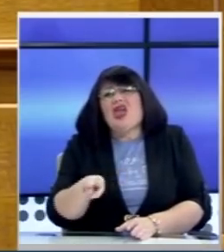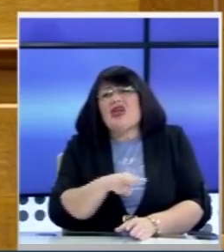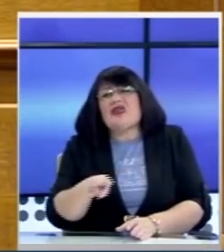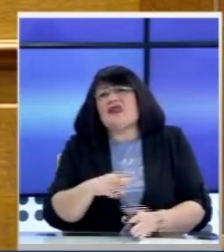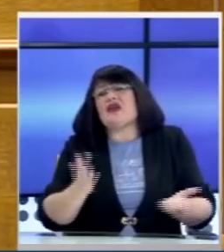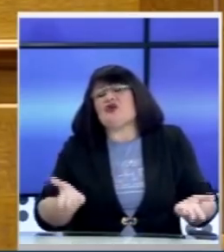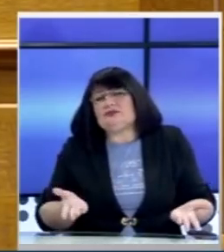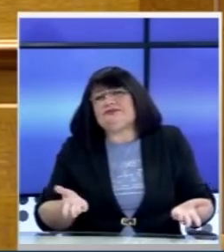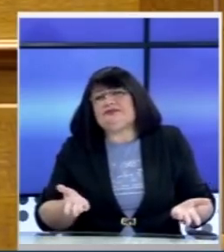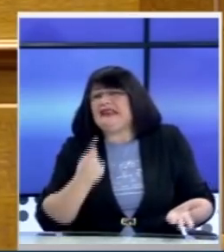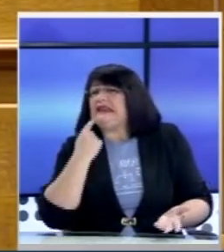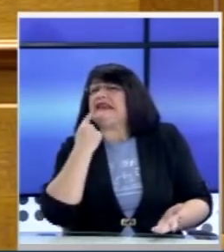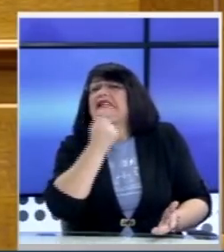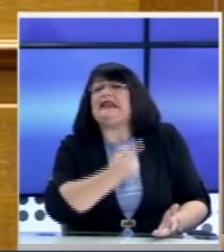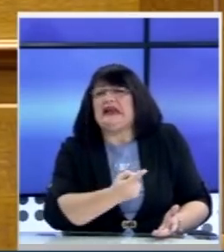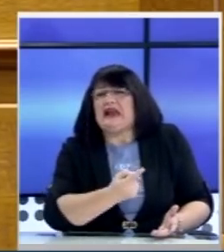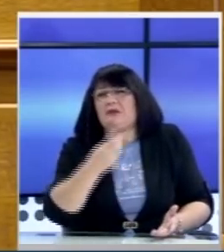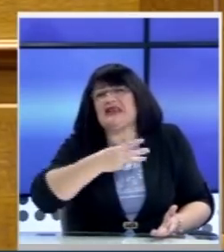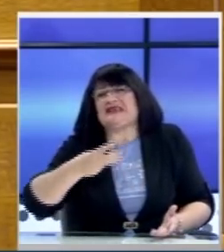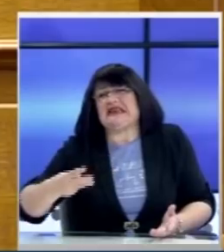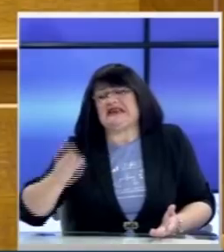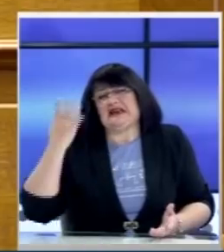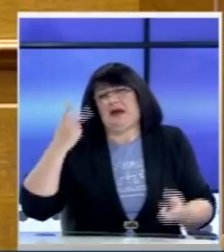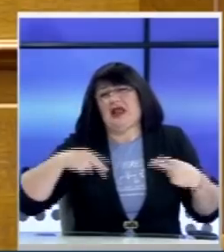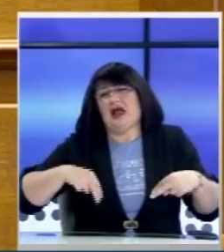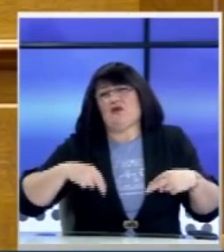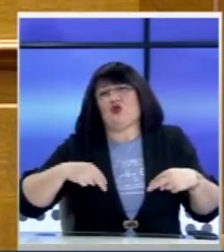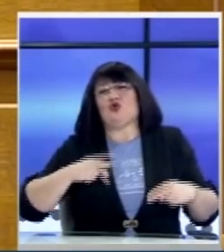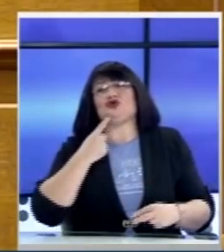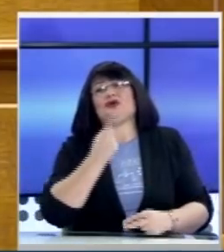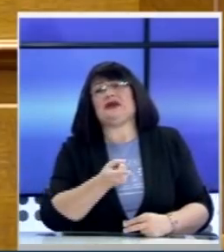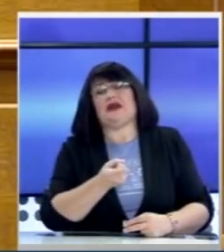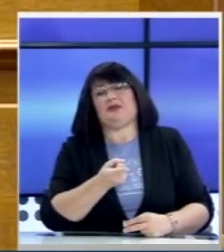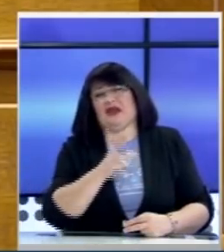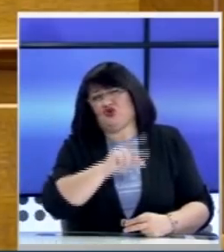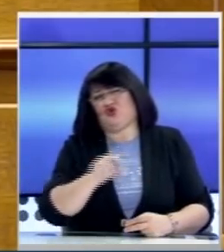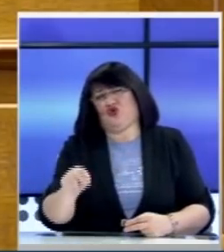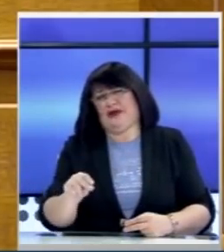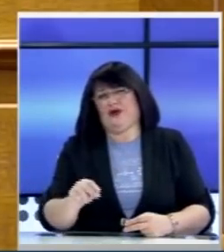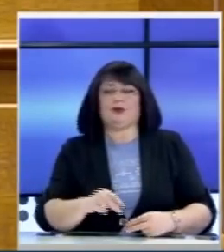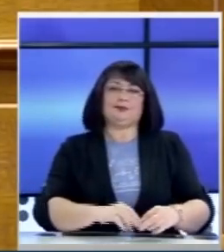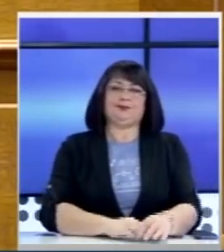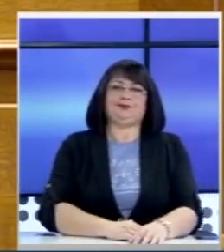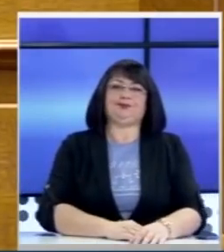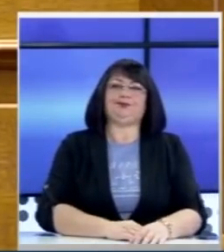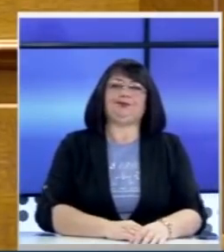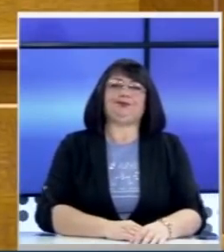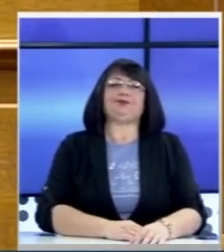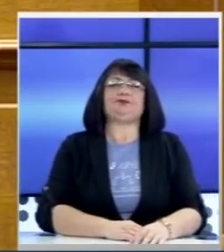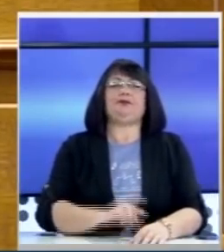το αποδείξει και να γίνει πιστευτή γι' αυτό σε προοδευτικό δημοκρατικό κόσμο? Κυρίες και